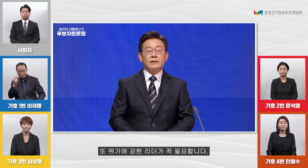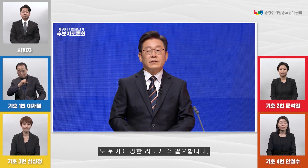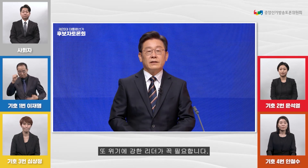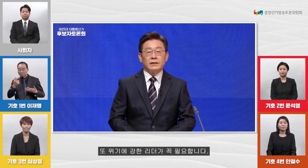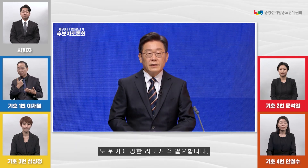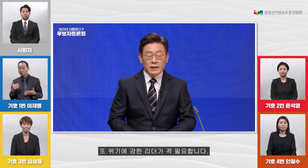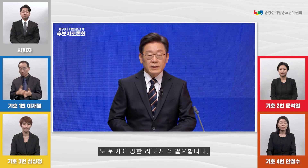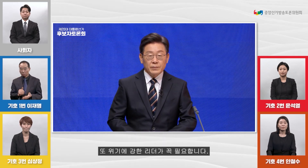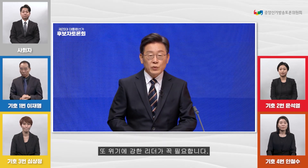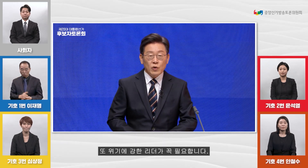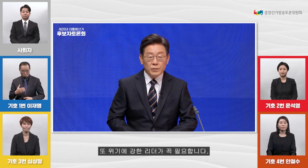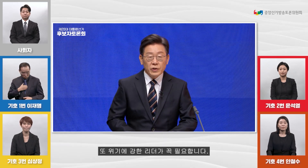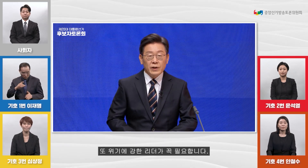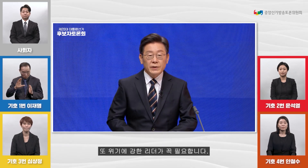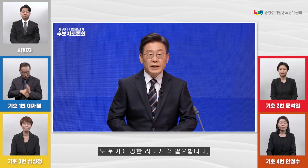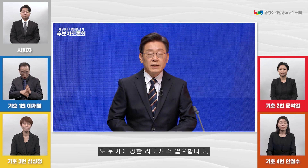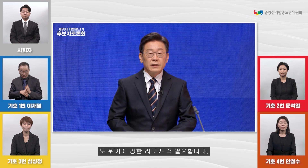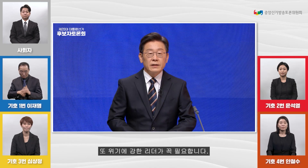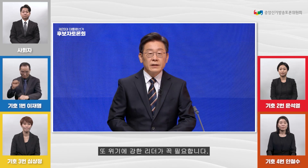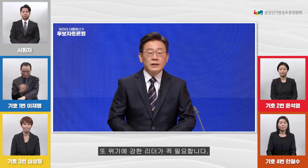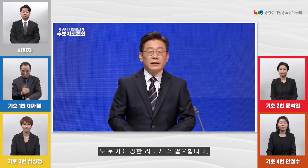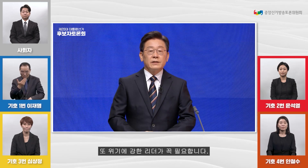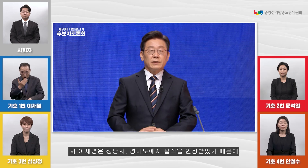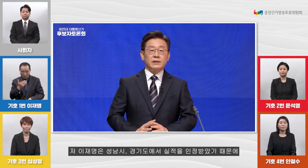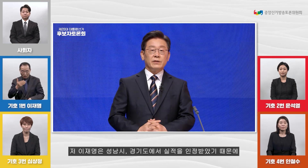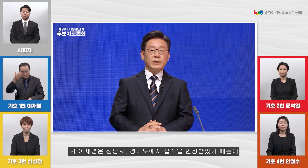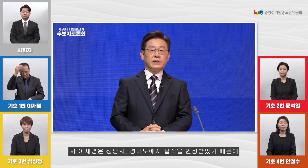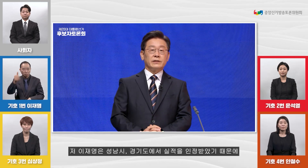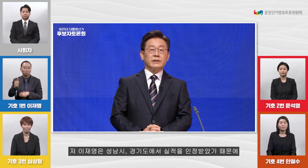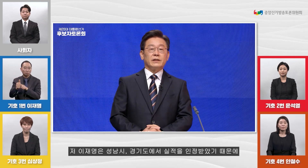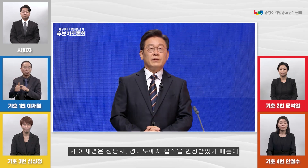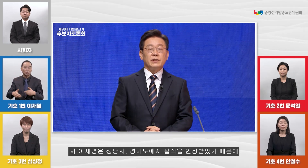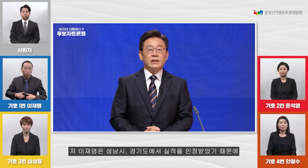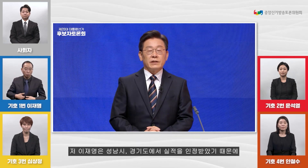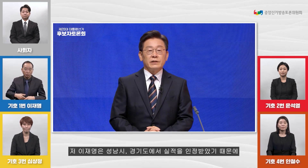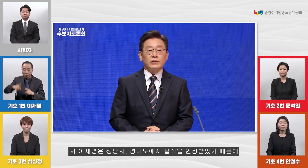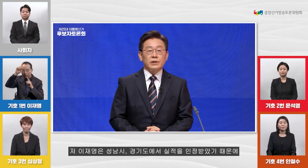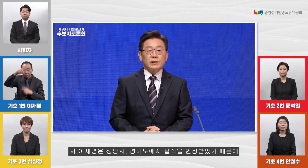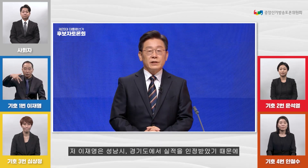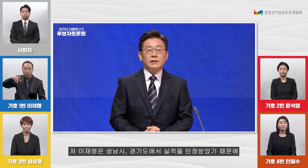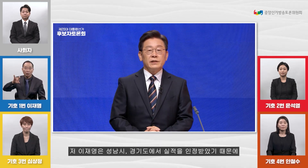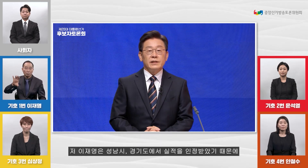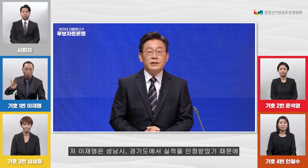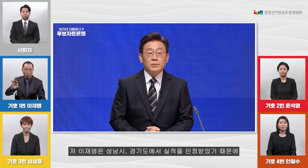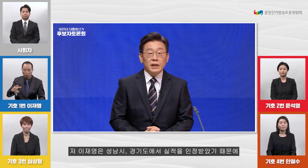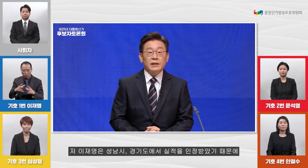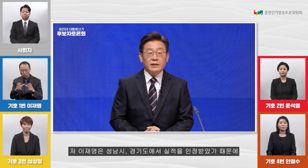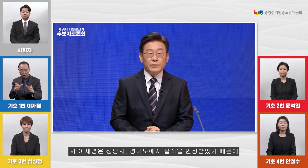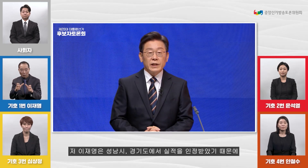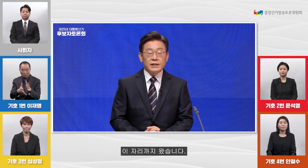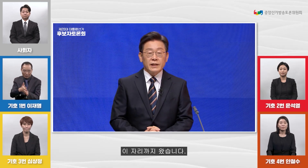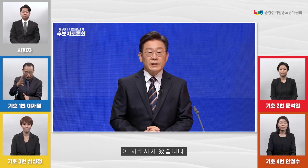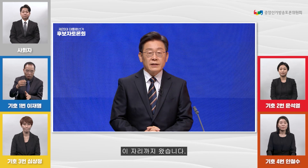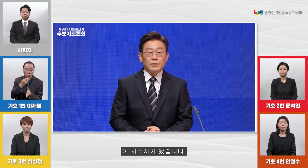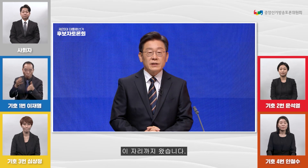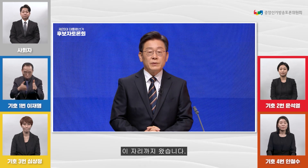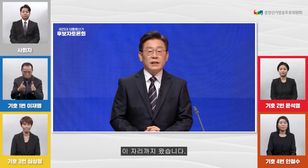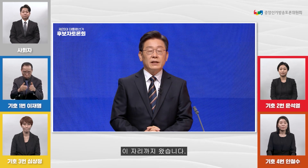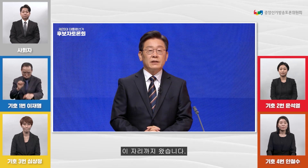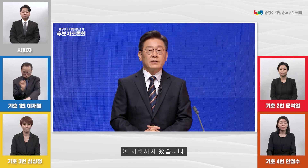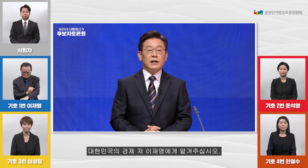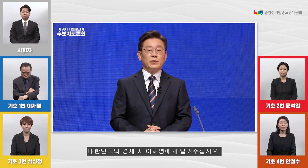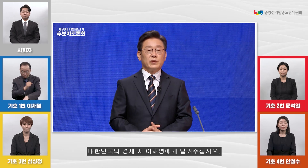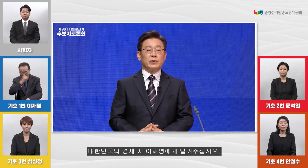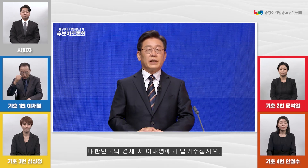강한 리더가 꼭 필요합니다. 저 이재명은 성남시 경기도에서 실적을 인정받았기 때문에 이 자리까지